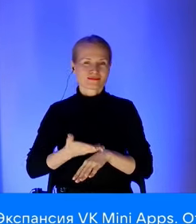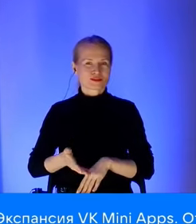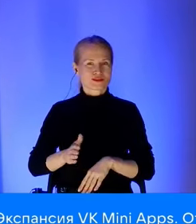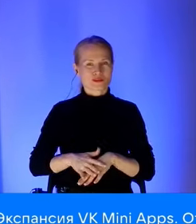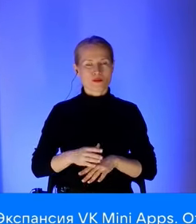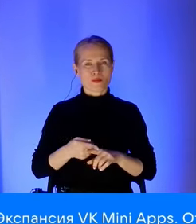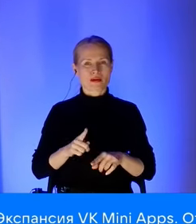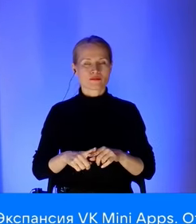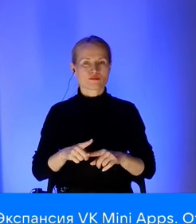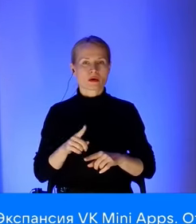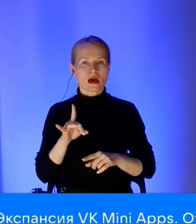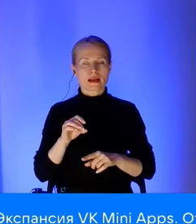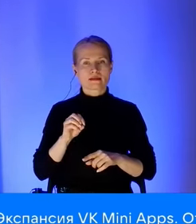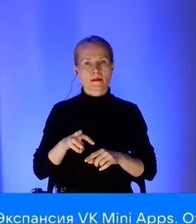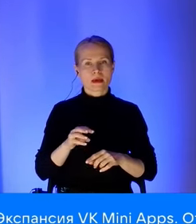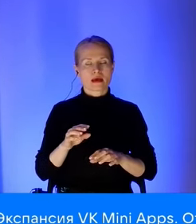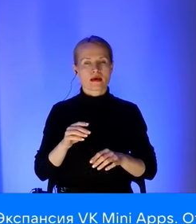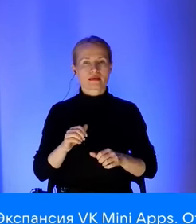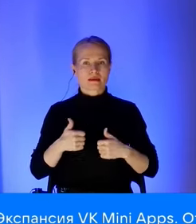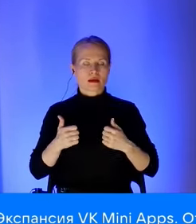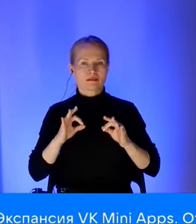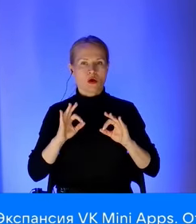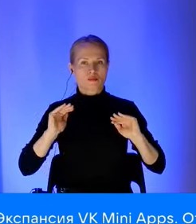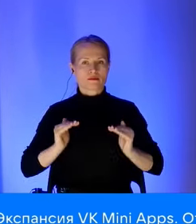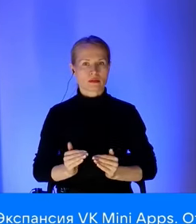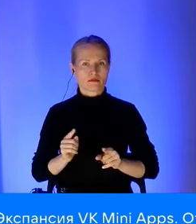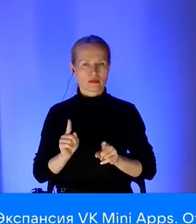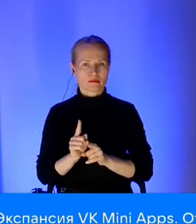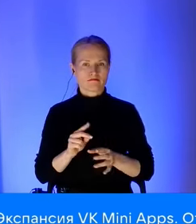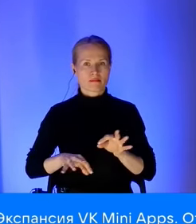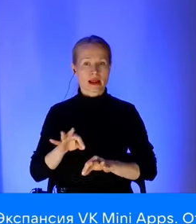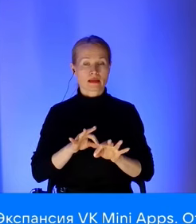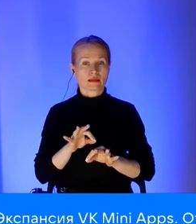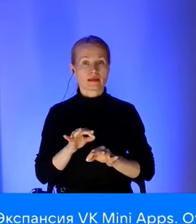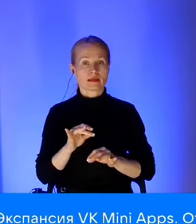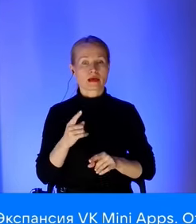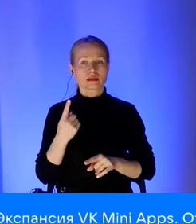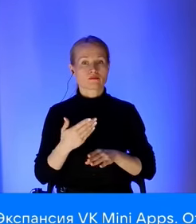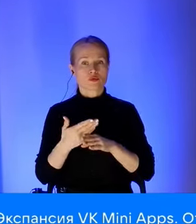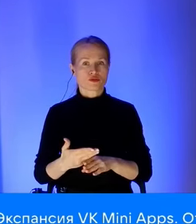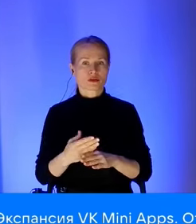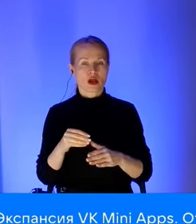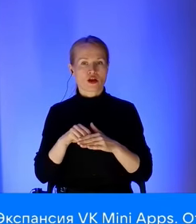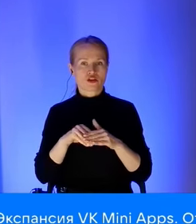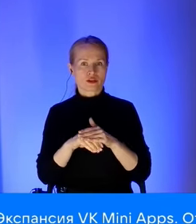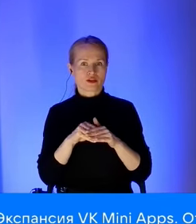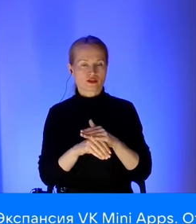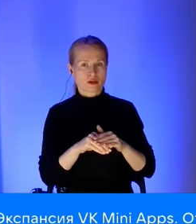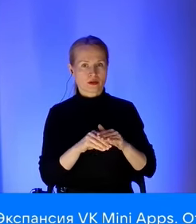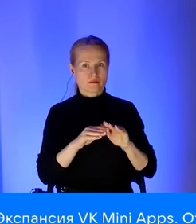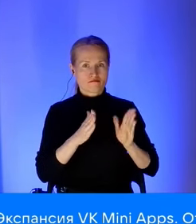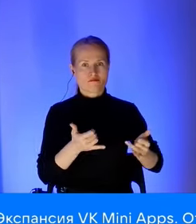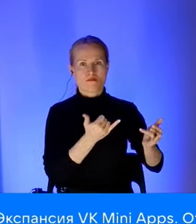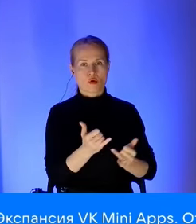рантайме стараемся оптимизировать их проекты самостоятельно. Одним из таких элементов нашей системы является наша кэширующая прокси. То